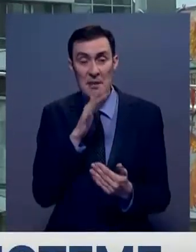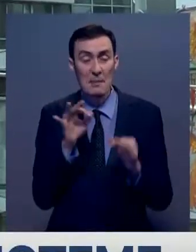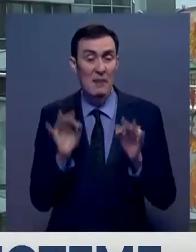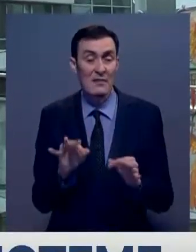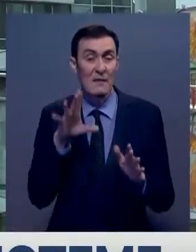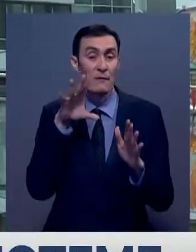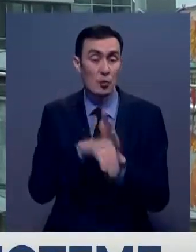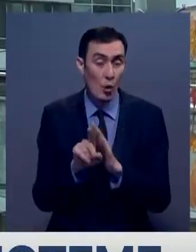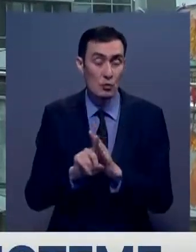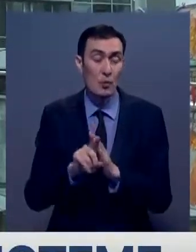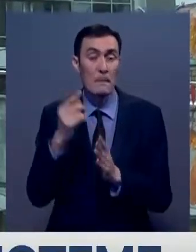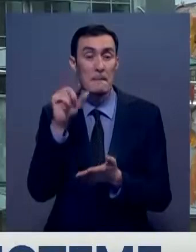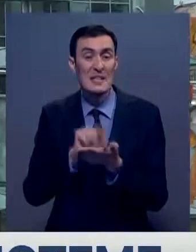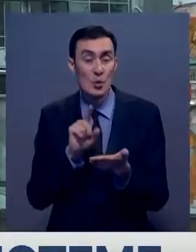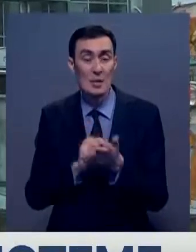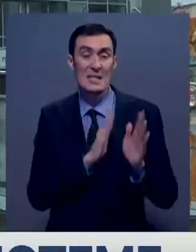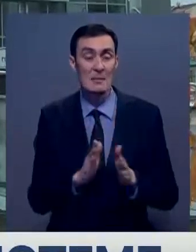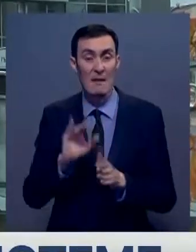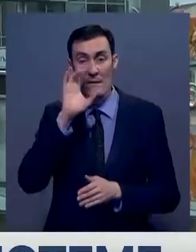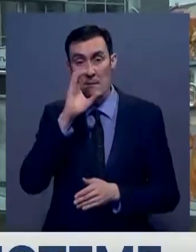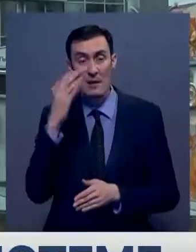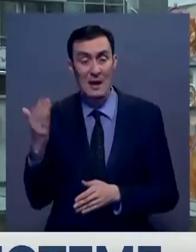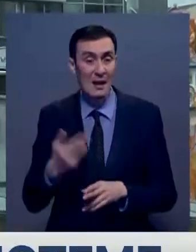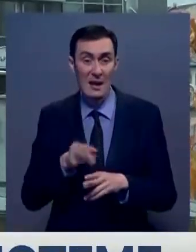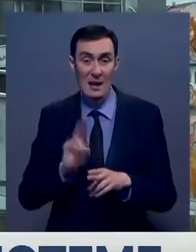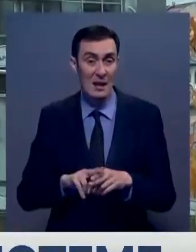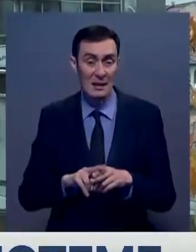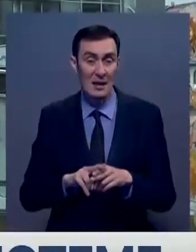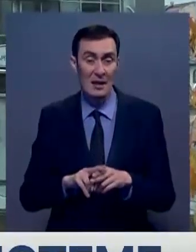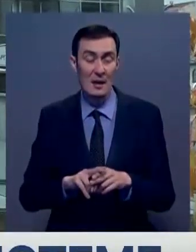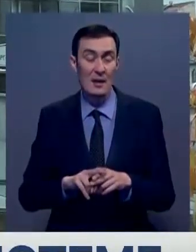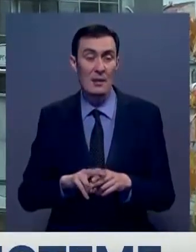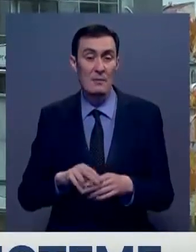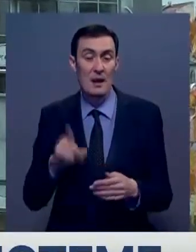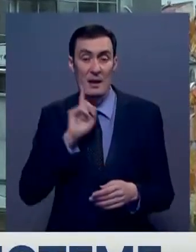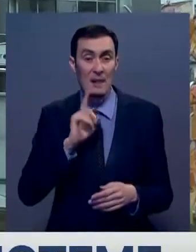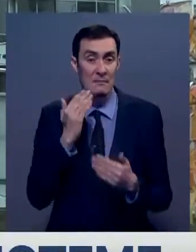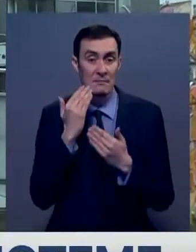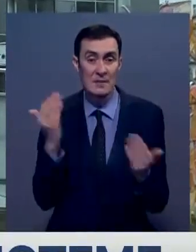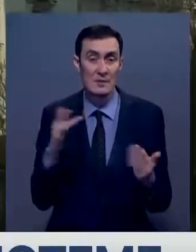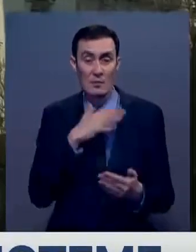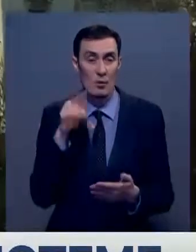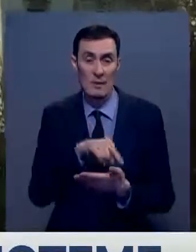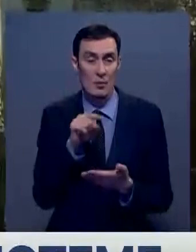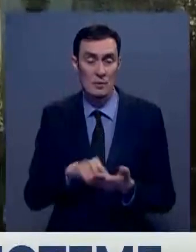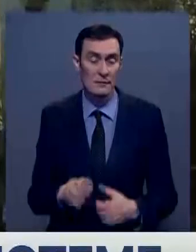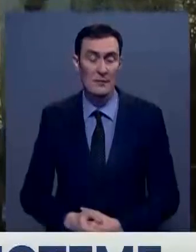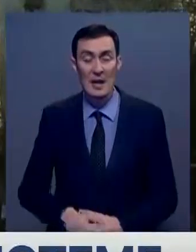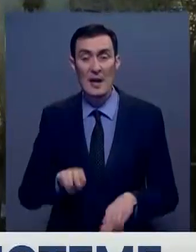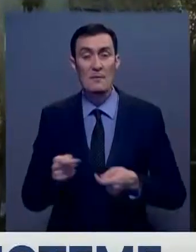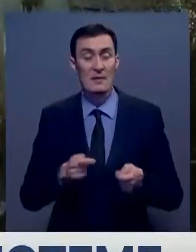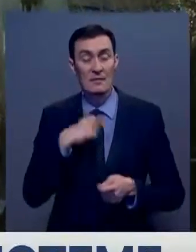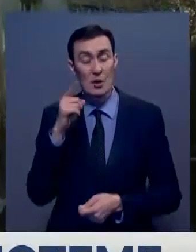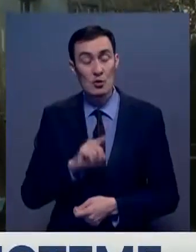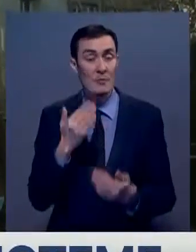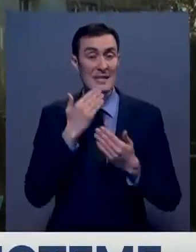заключается в том, что пенсионная система в Болгарии – это задача с многими неизвестными. В правительстве же подчеркнули,